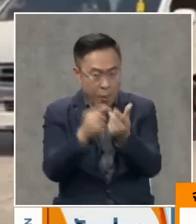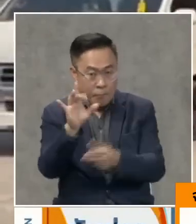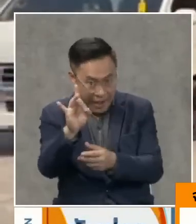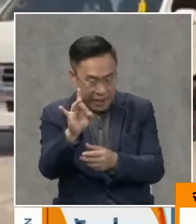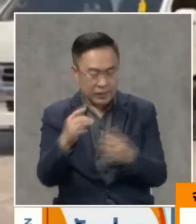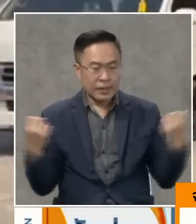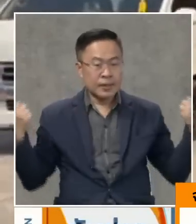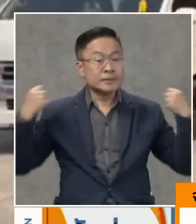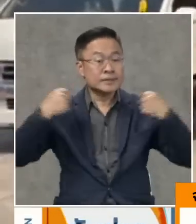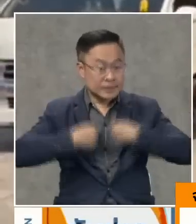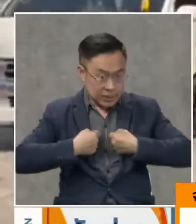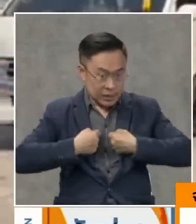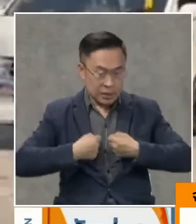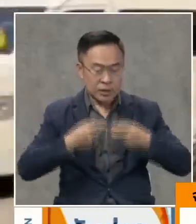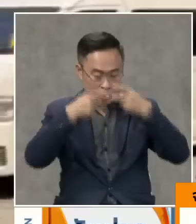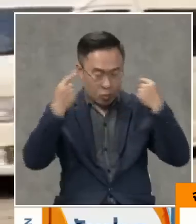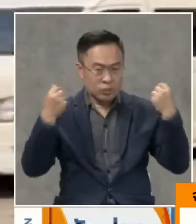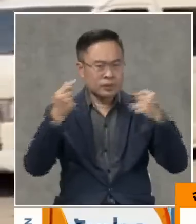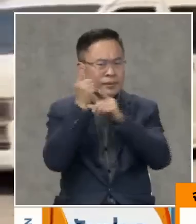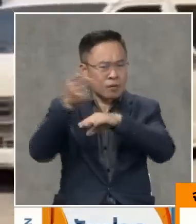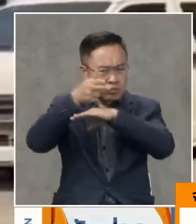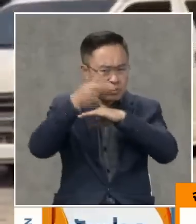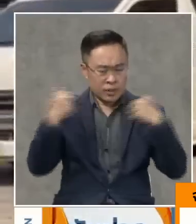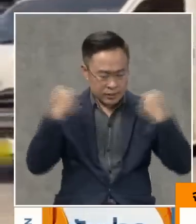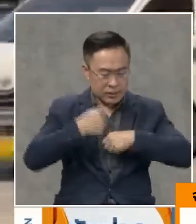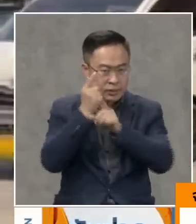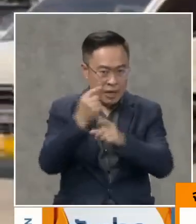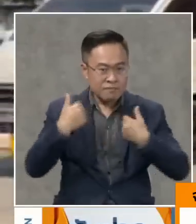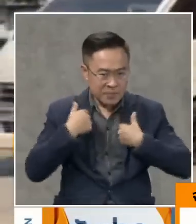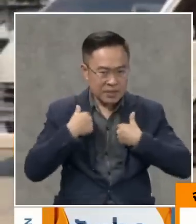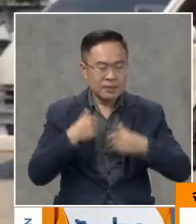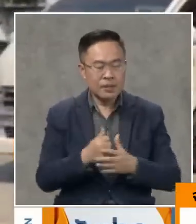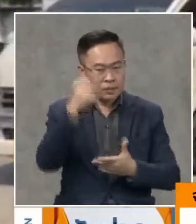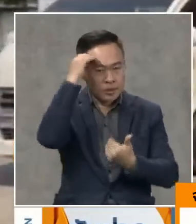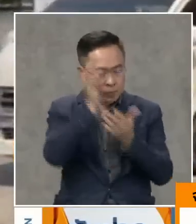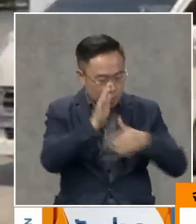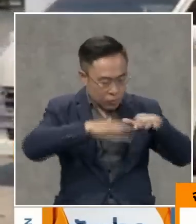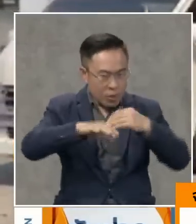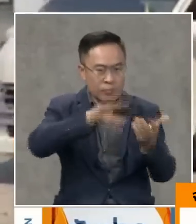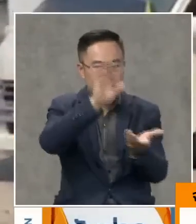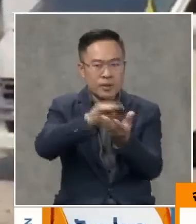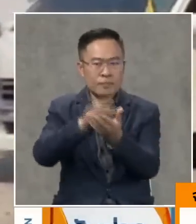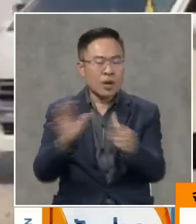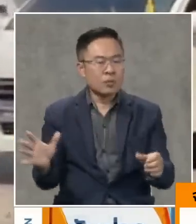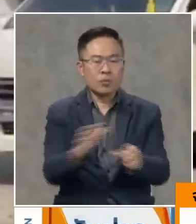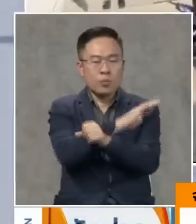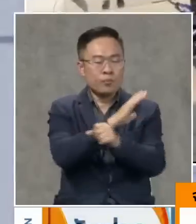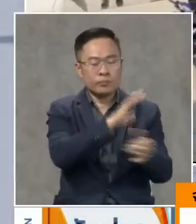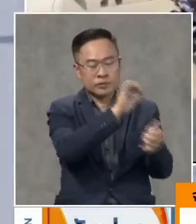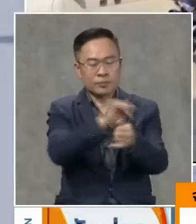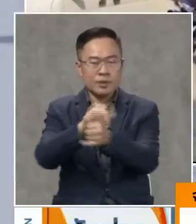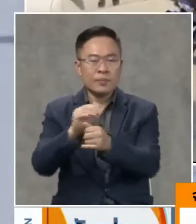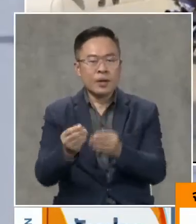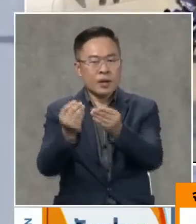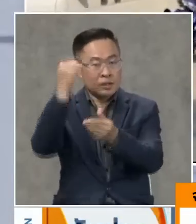าที่สวมใส่ในวันก่อเหตุด้วยนะคะตำรวจทำการตรวจยึดนำผู้ต้องหาพร้อมของกลางกลับมาดำเนินคดีที่สภ.ปลวกแดงระยองแ